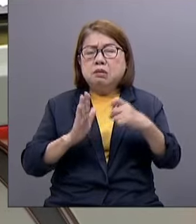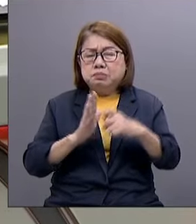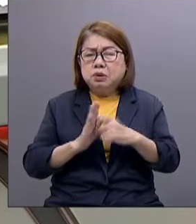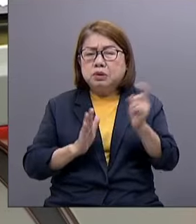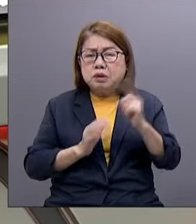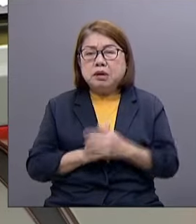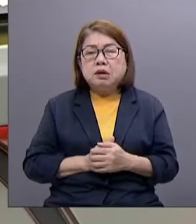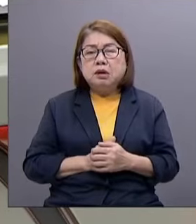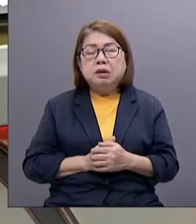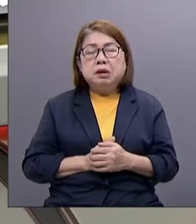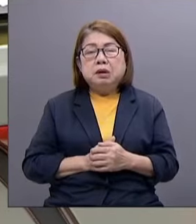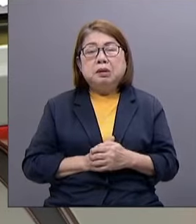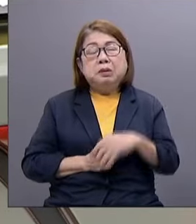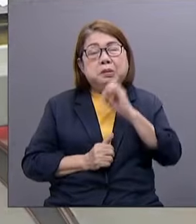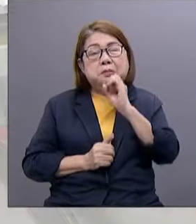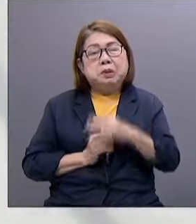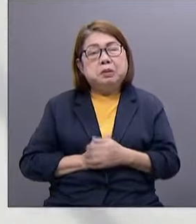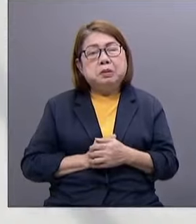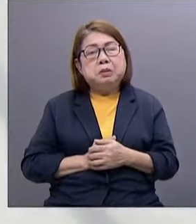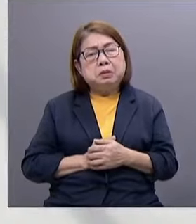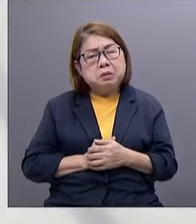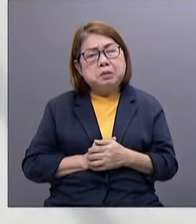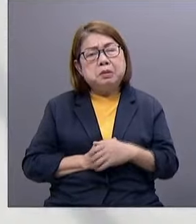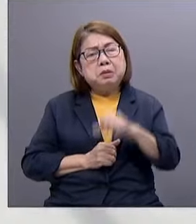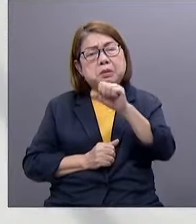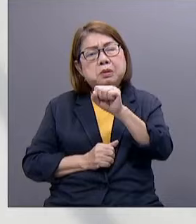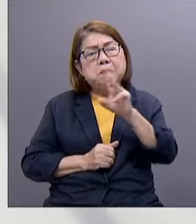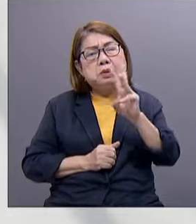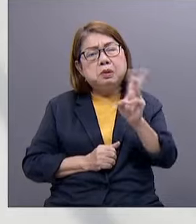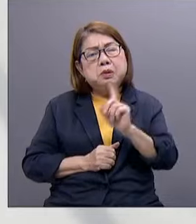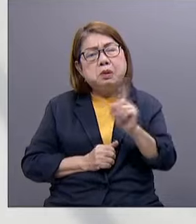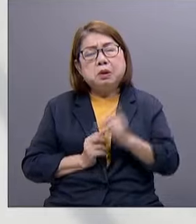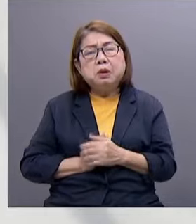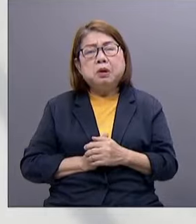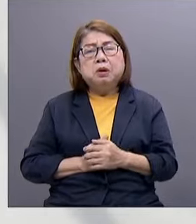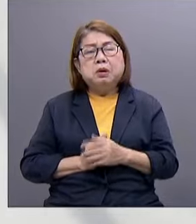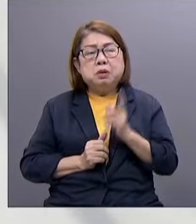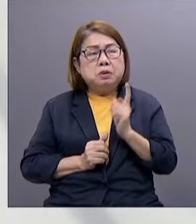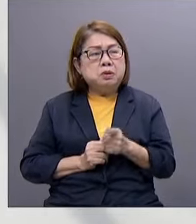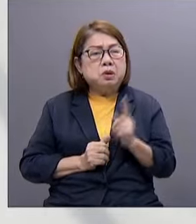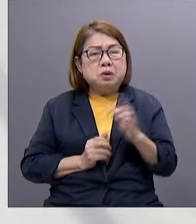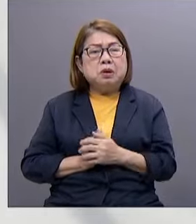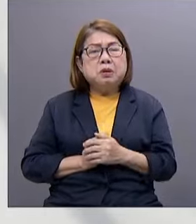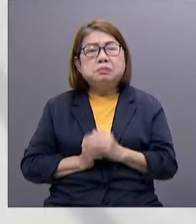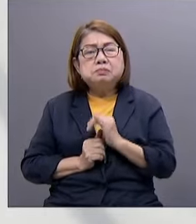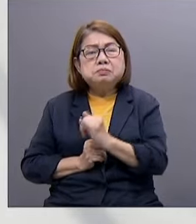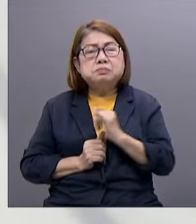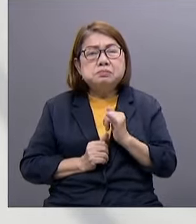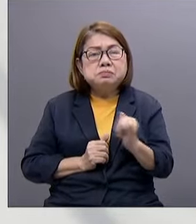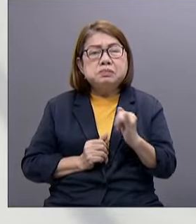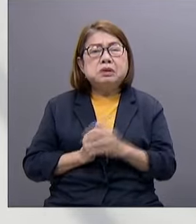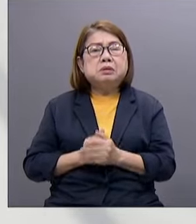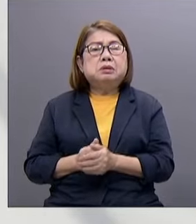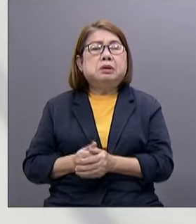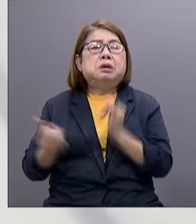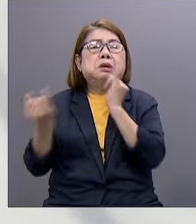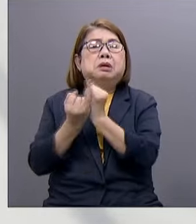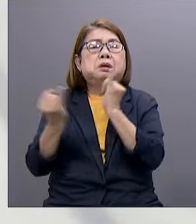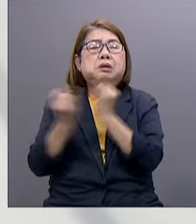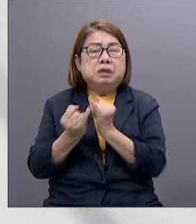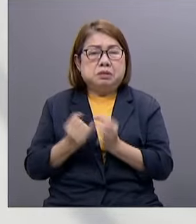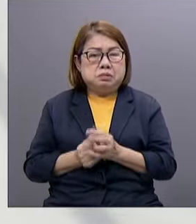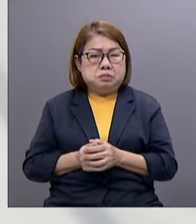ได้กลมๆว่ามันเป็นการเลือกสว.ในลักษณะของคนที่ต้องมีเพื่อนมากค่ะและต้องอยู่ในพื้นที่ที่การแข่งขันไม่สูงมากนัก